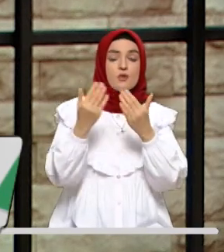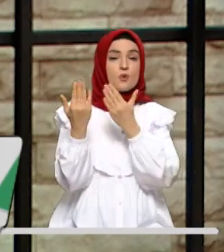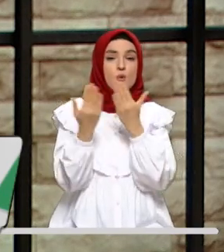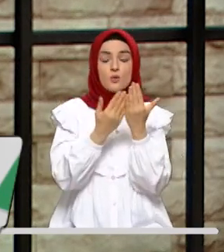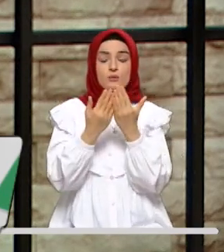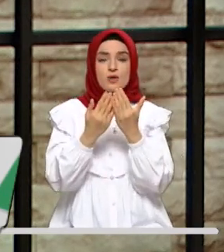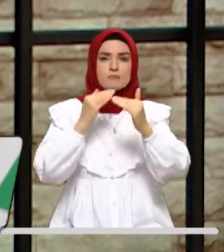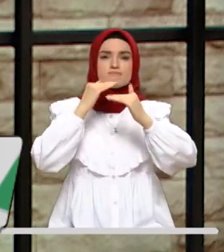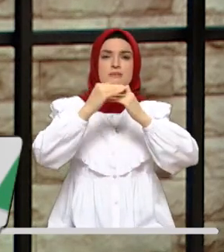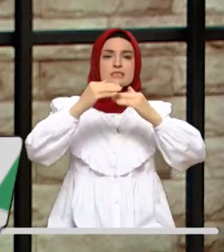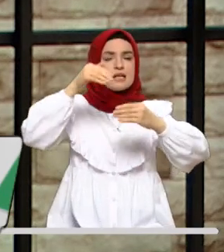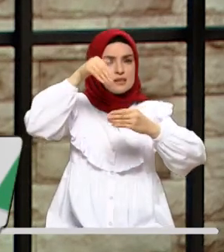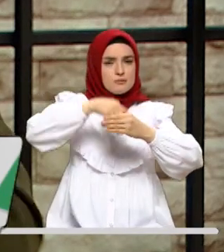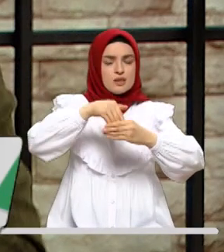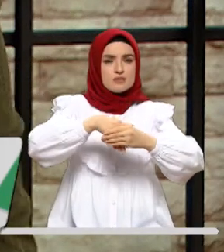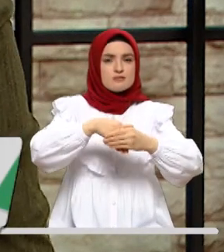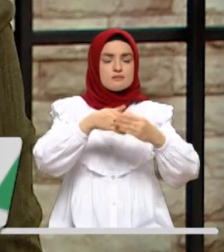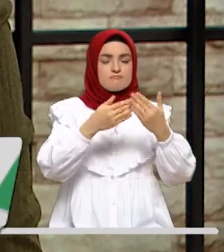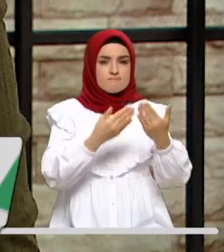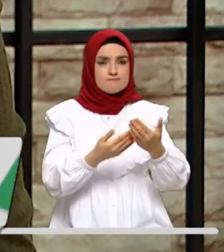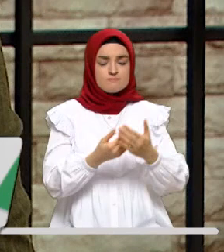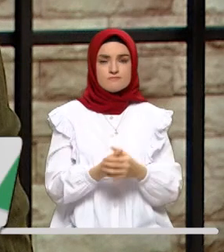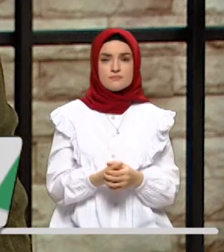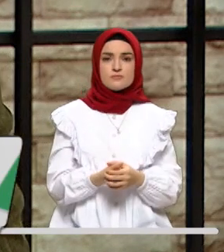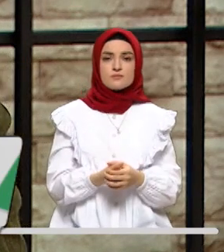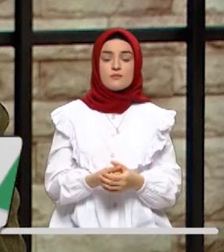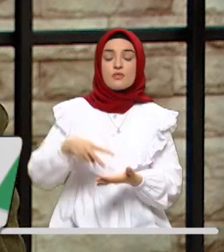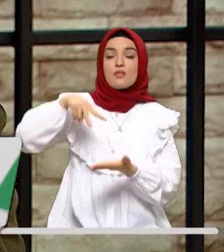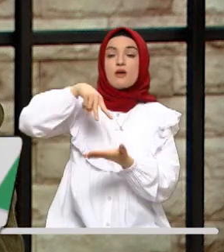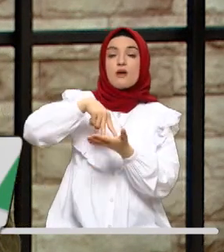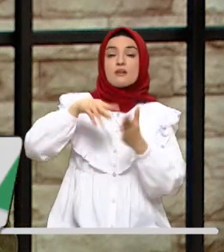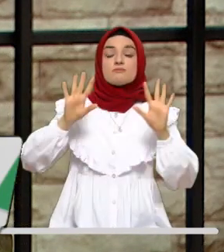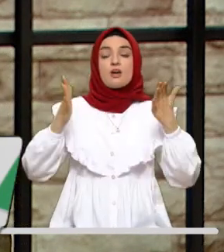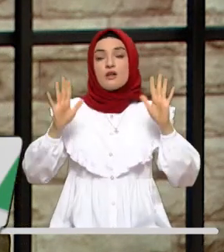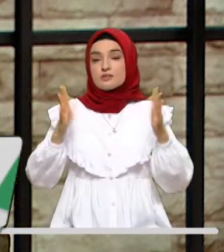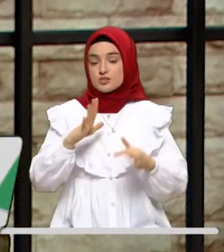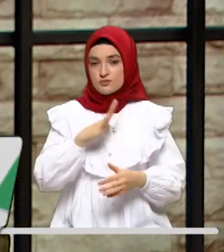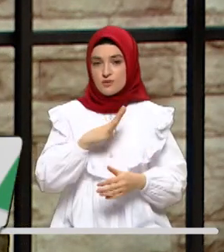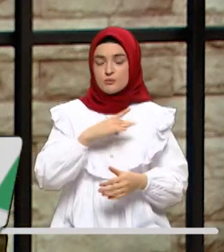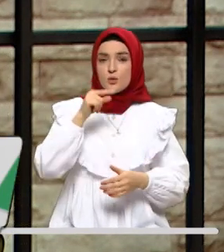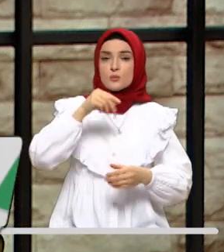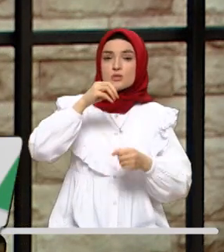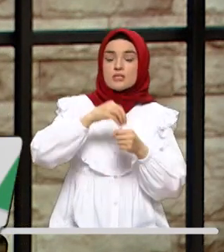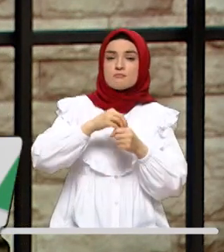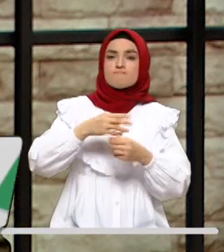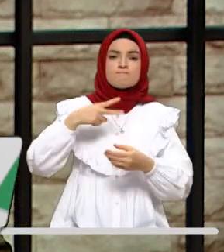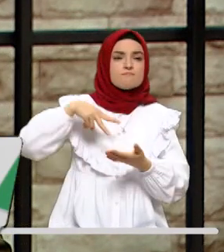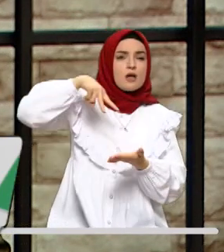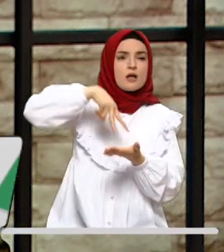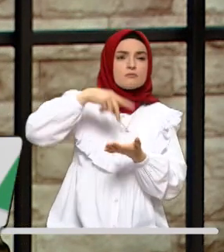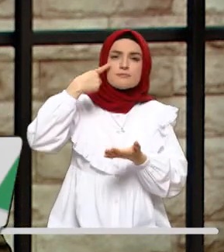Meclisi'nin muhterem vekilleri tarafından ayakta alkışlanmış. O arada kalkmış bakmışlar